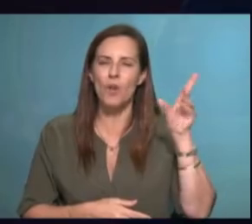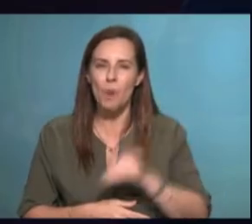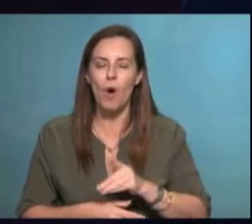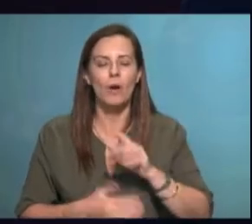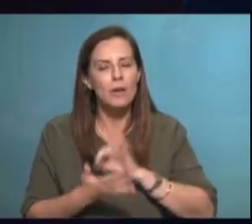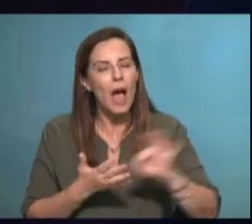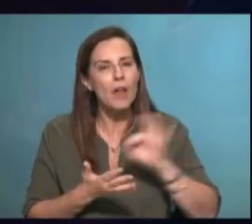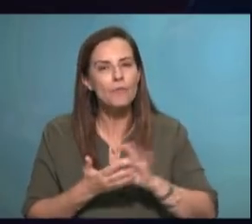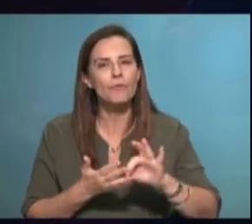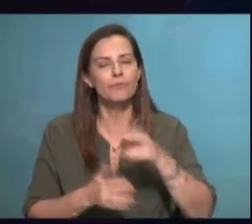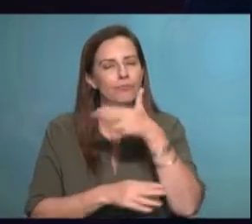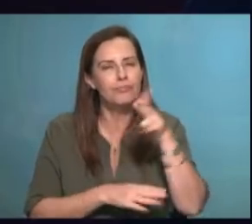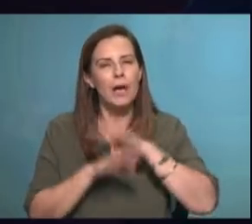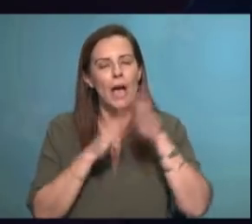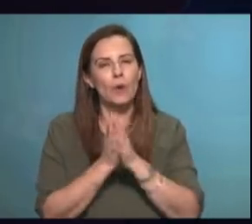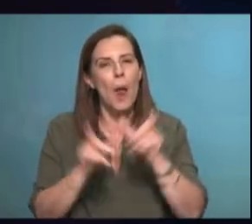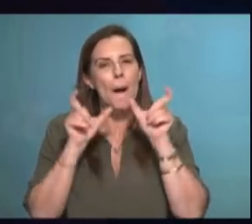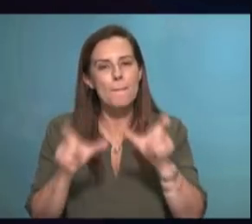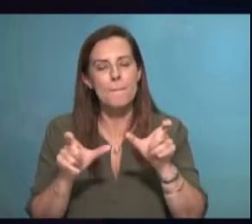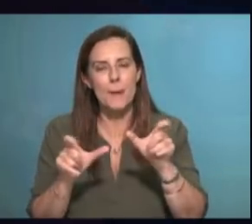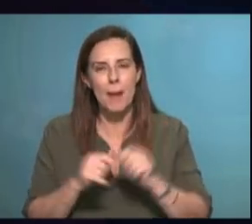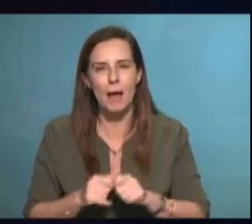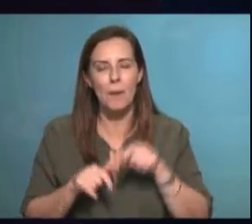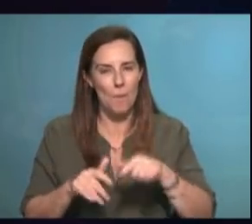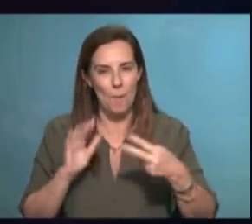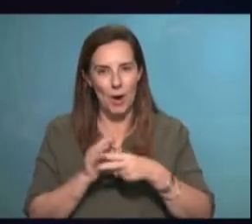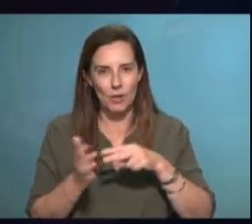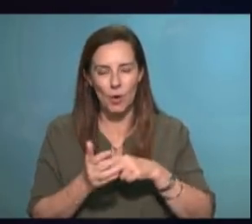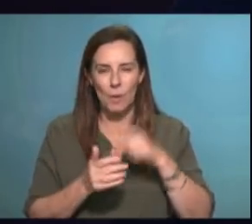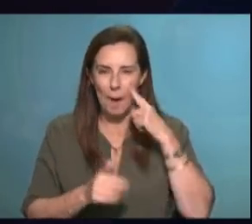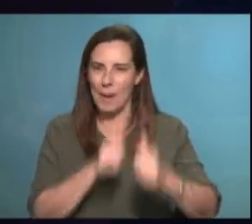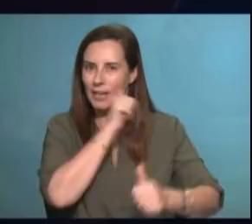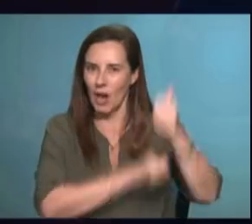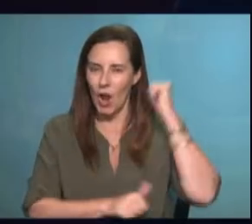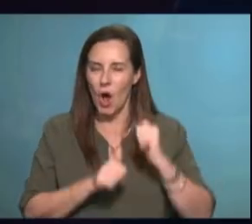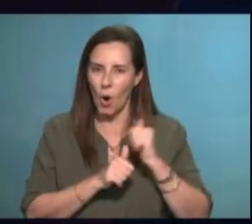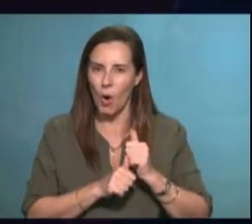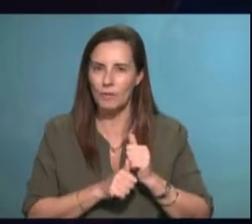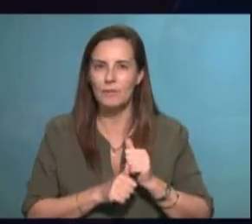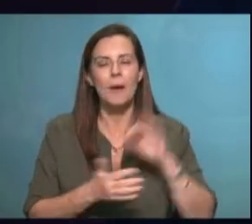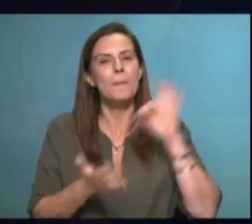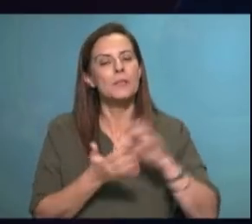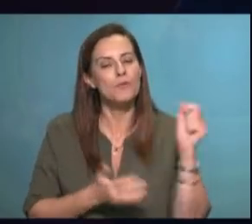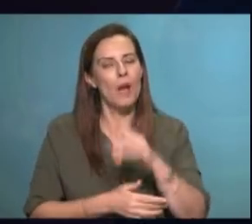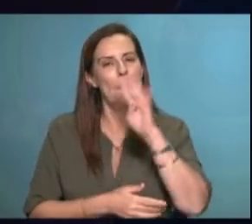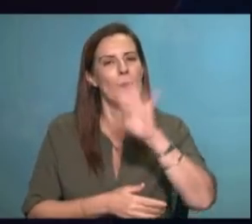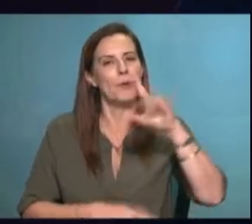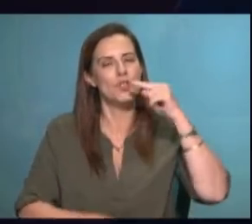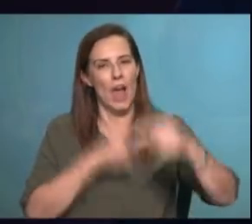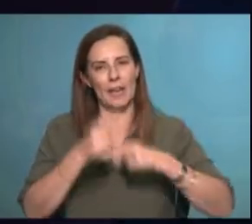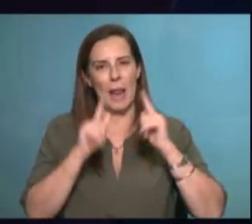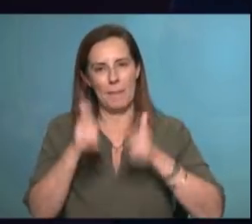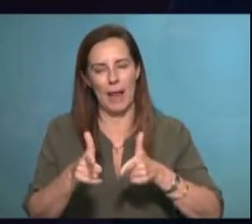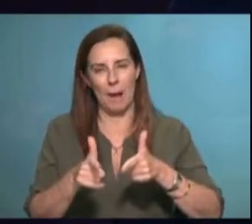שלב את קרבות הבלימה והתקדמות הכוחות. כאן בתוכנית מבט לאחור, כאן 11, מציינים השבוע 45 שנה למלחמה